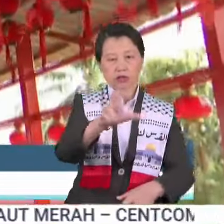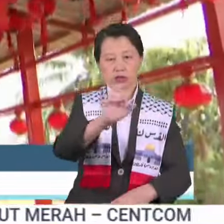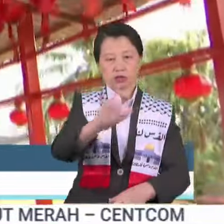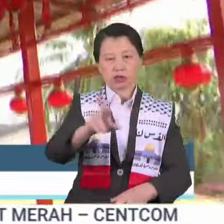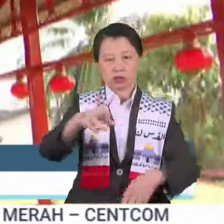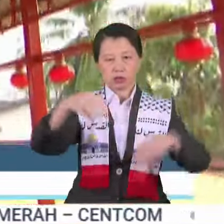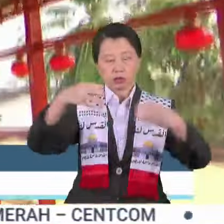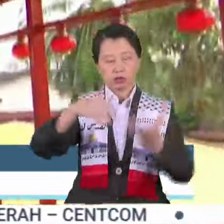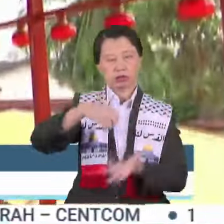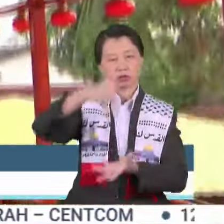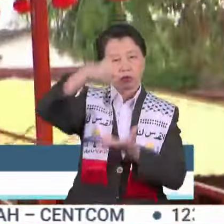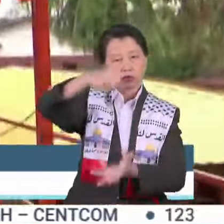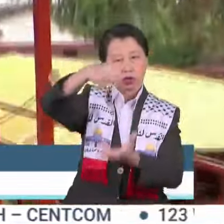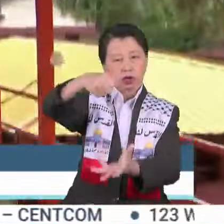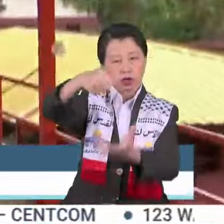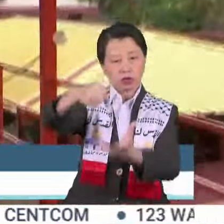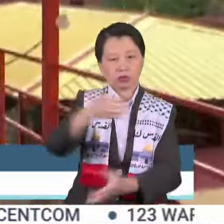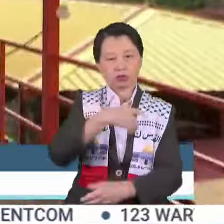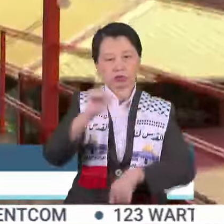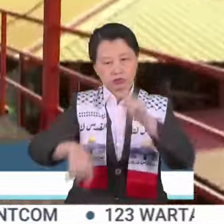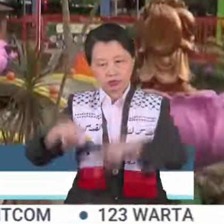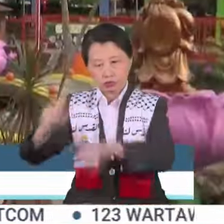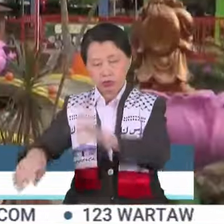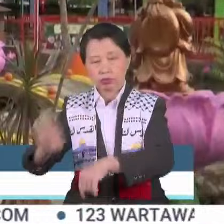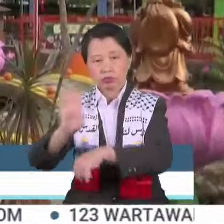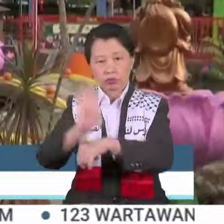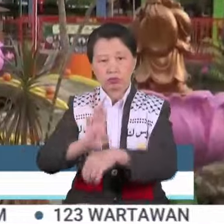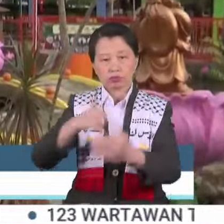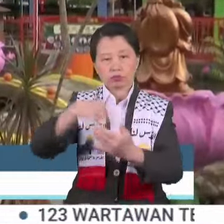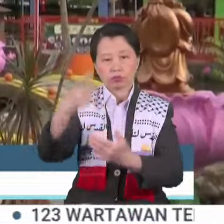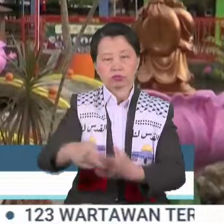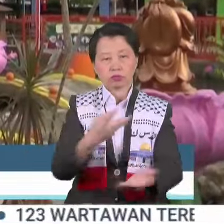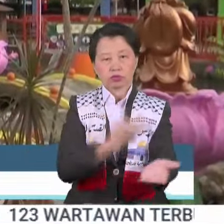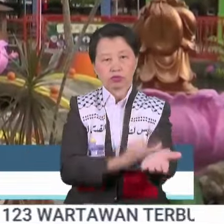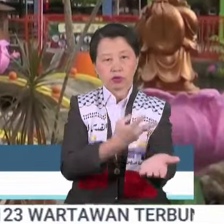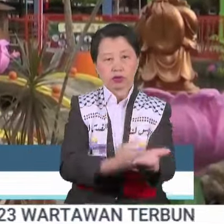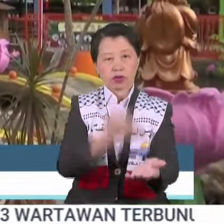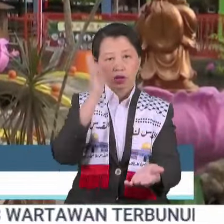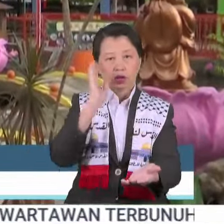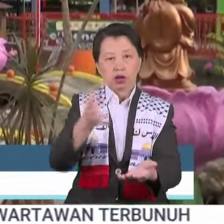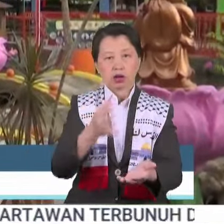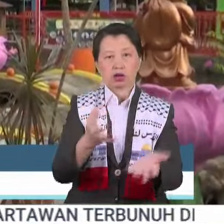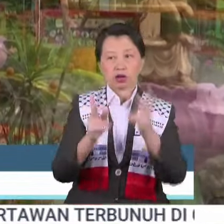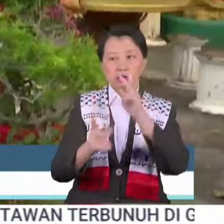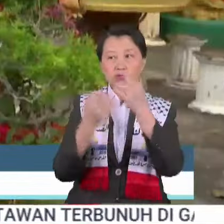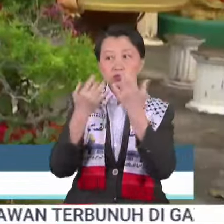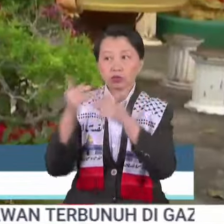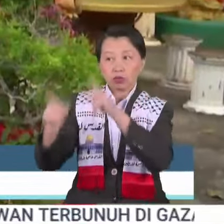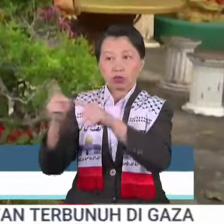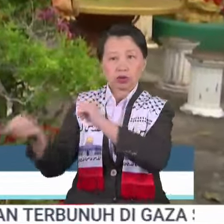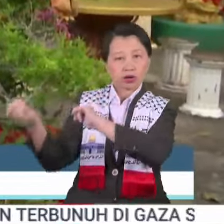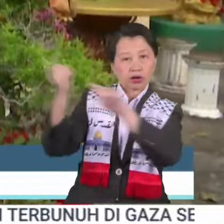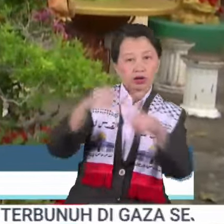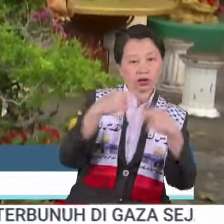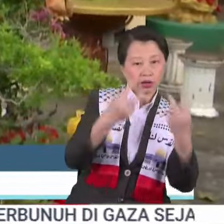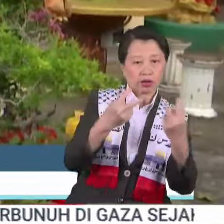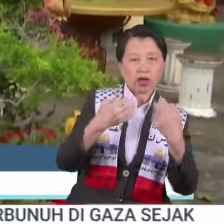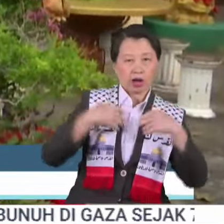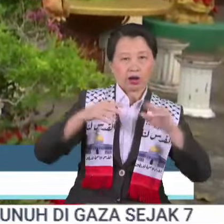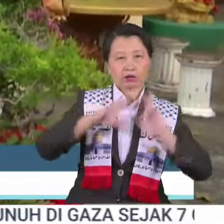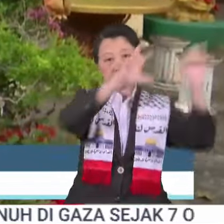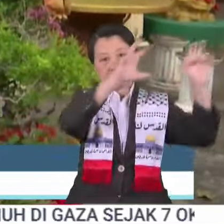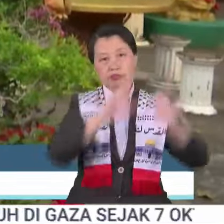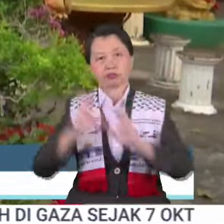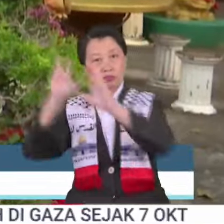unit tanglung. Pelbagai program kebudayaan dan warisan bakal menanti pengunjung, antaranya tarian singa